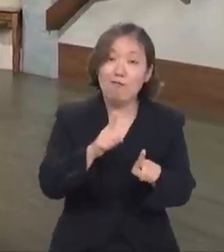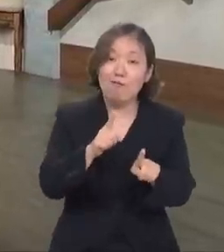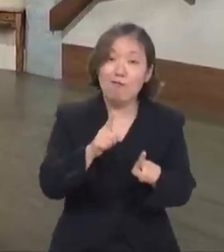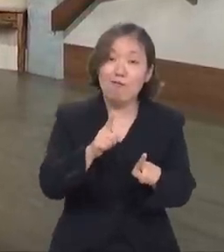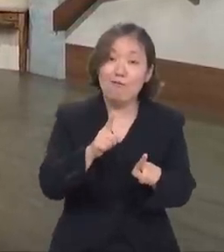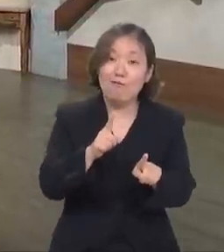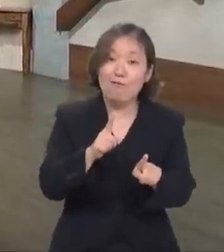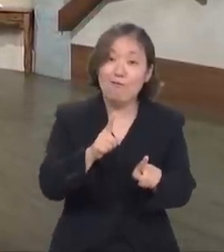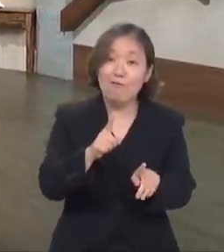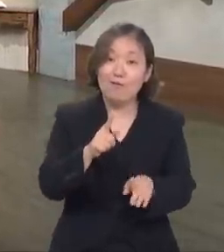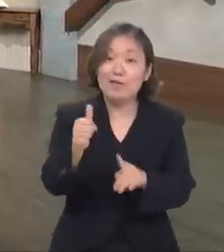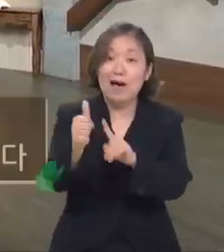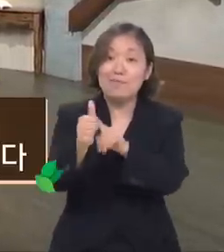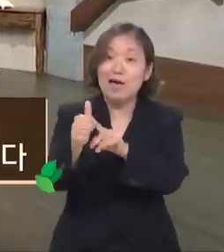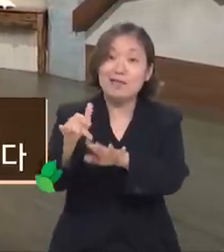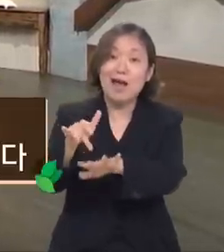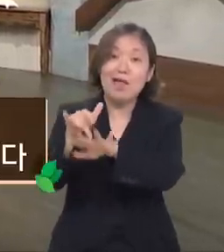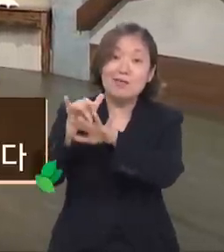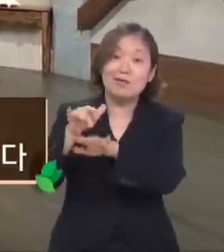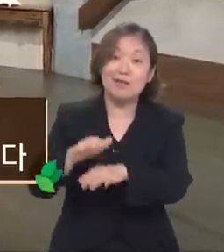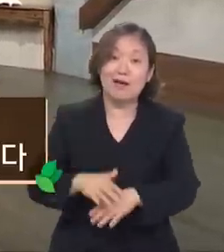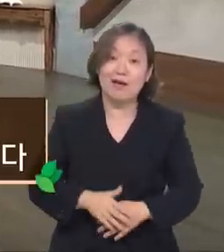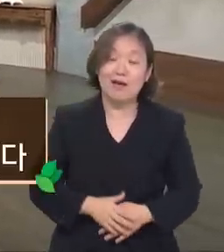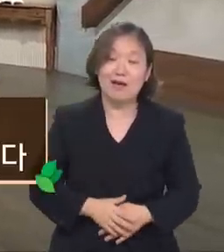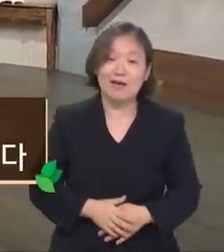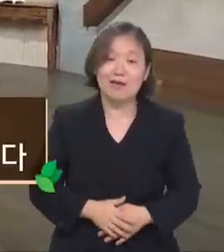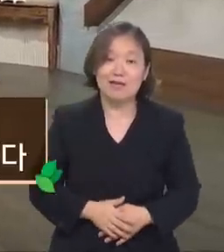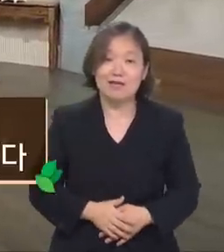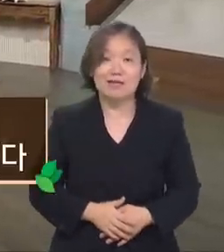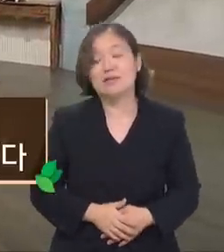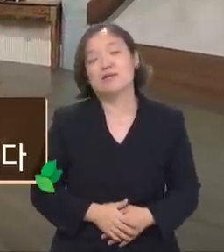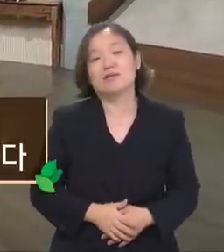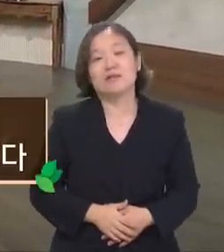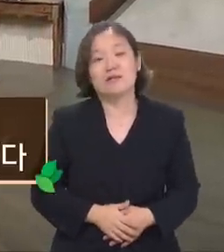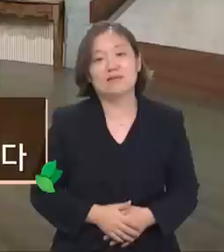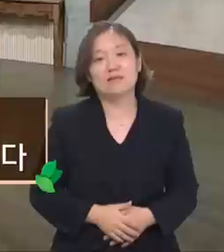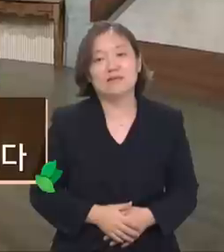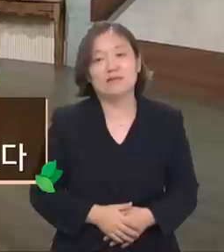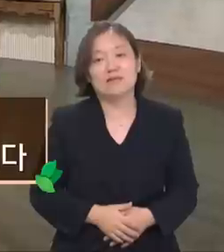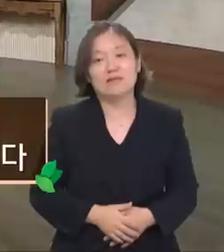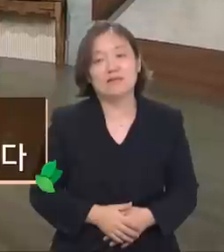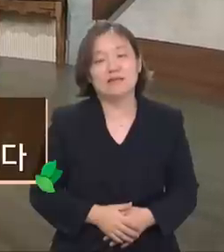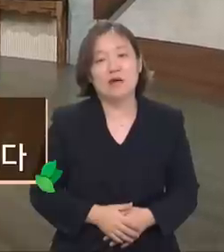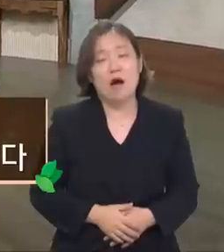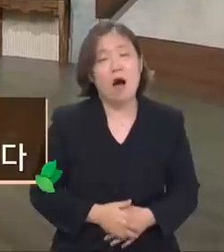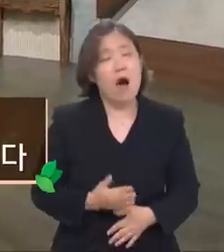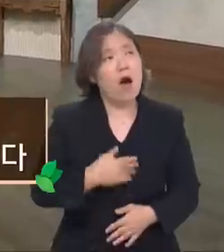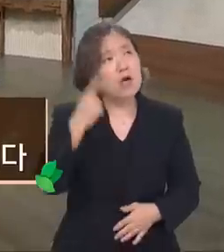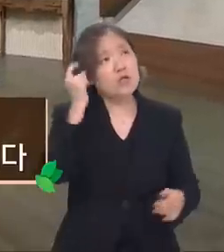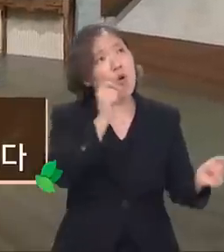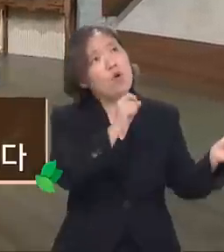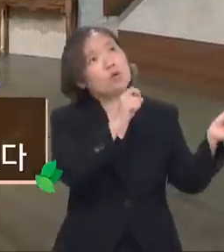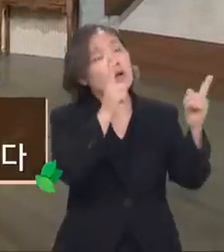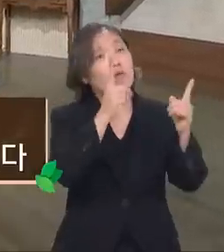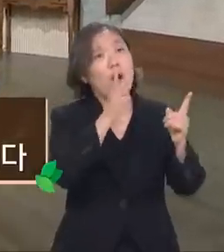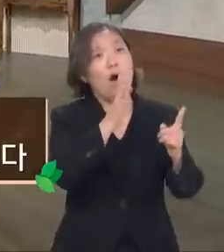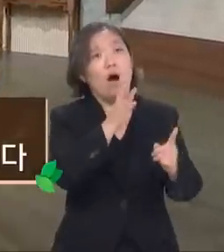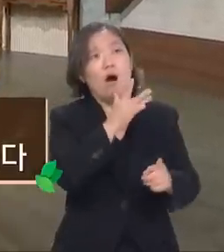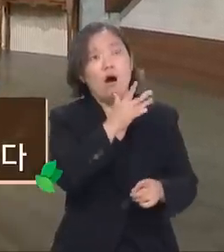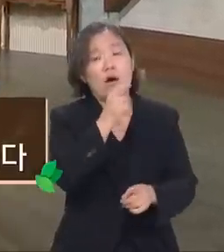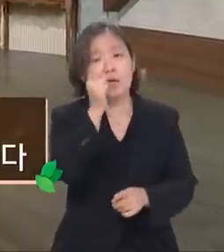사라지니 평온심이 그때서야 정신을 차리고 아